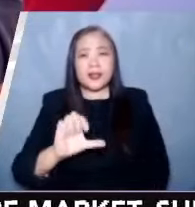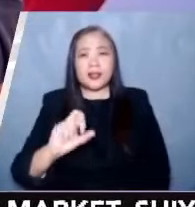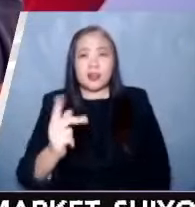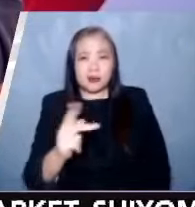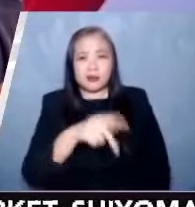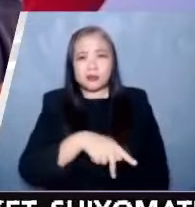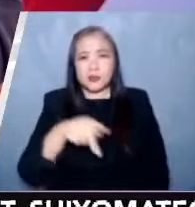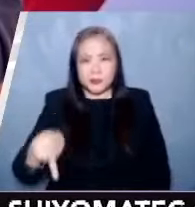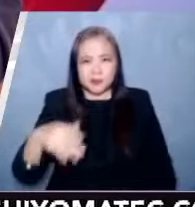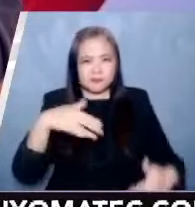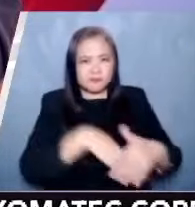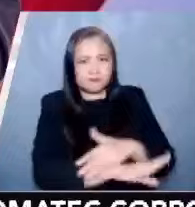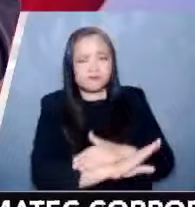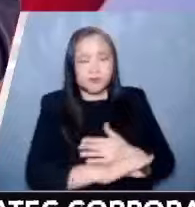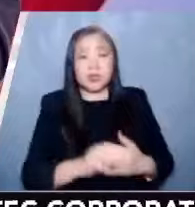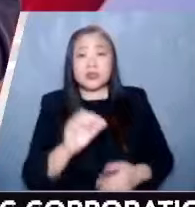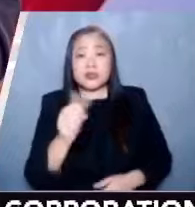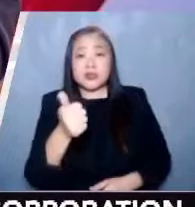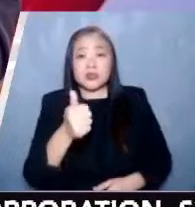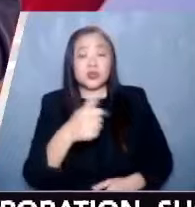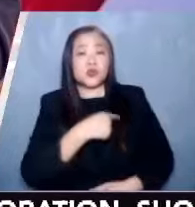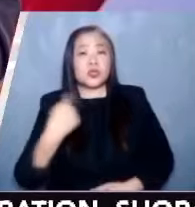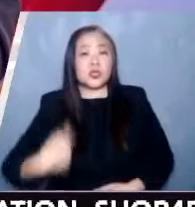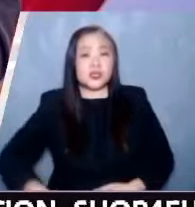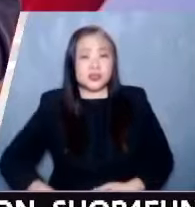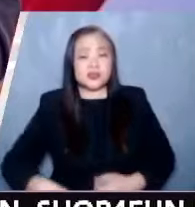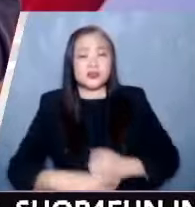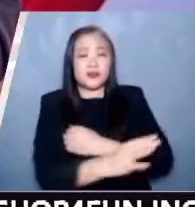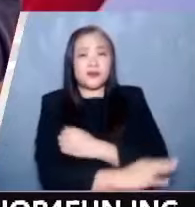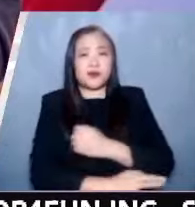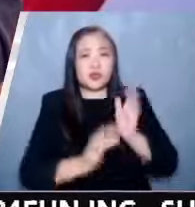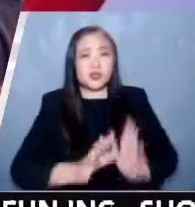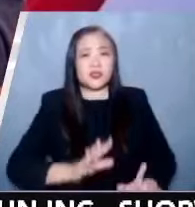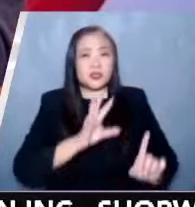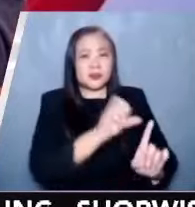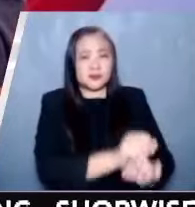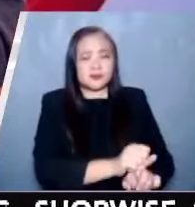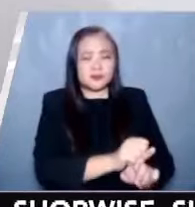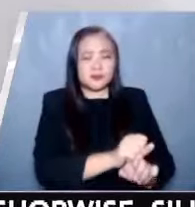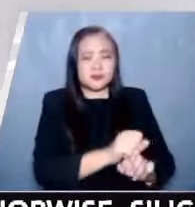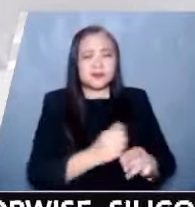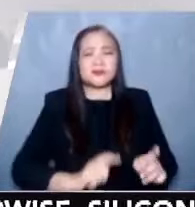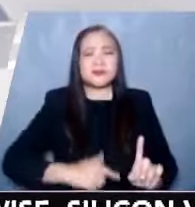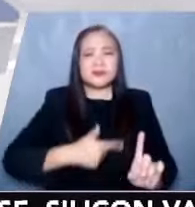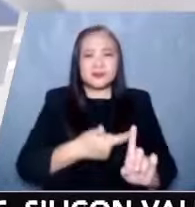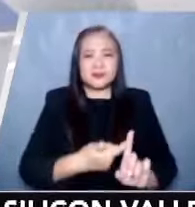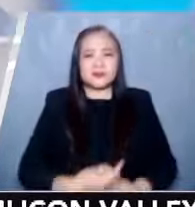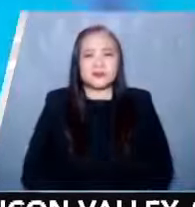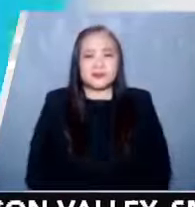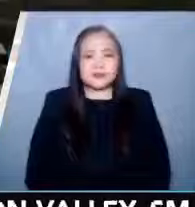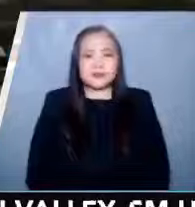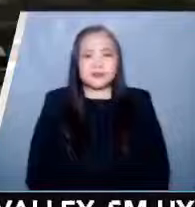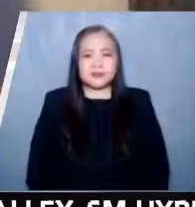10 Chinese ang inaresto. Laging una ka sa balita ni Salima Refran, exclusive.